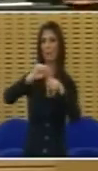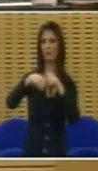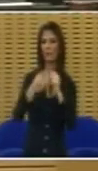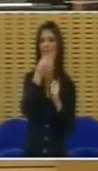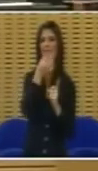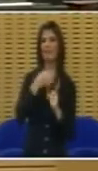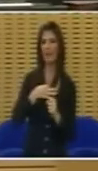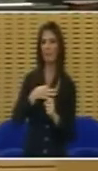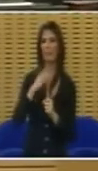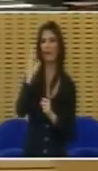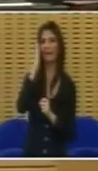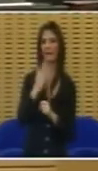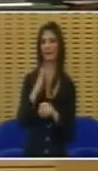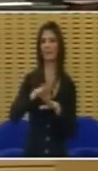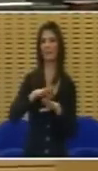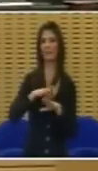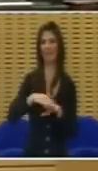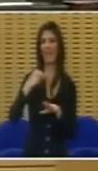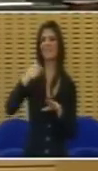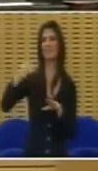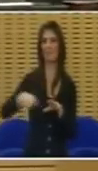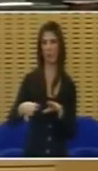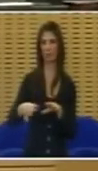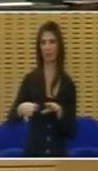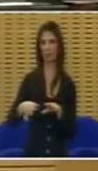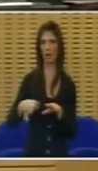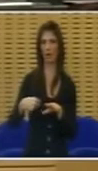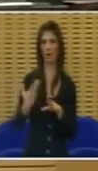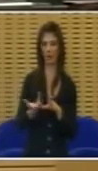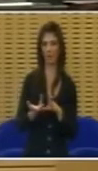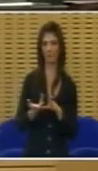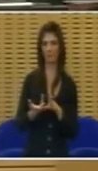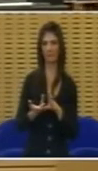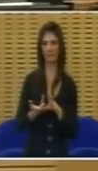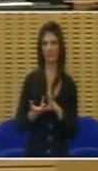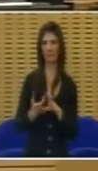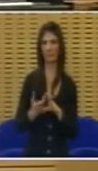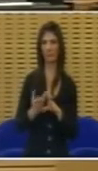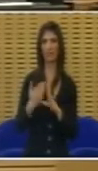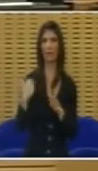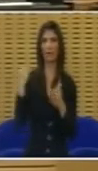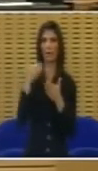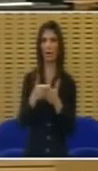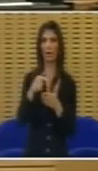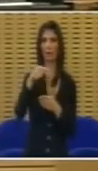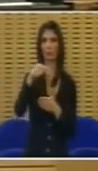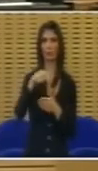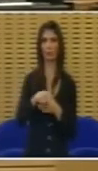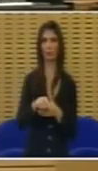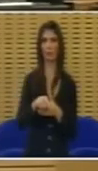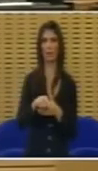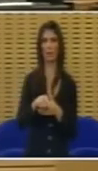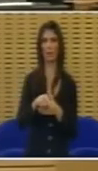δημοσιονομική. Αυτή η συλλογική προσπάθεια της κυβέρνησης να μετατοπίσει την κύρια αιτία